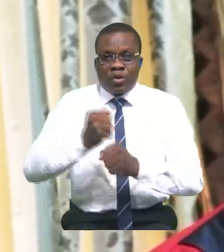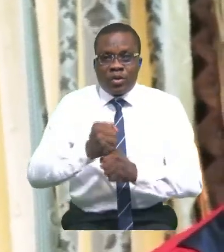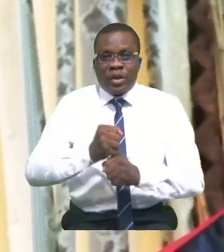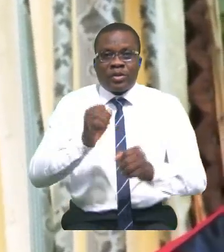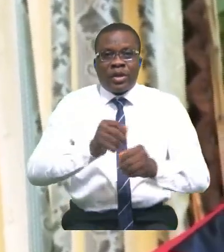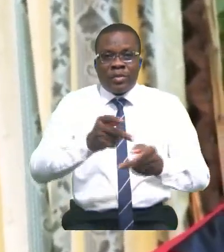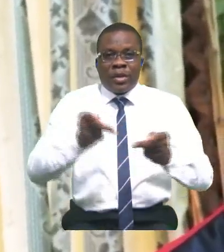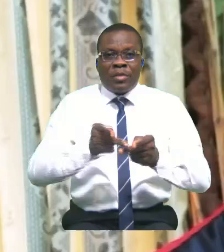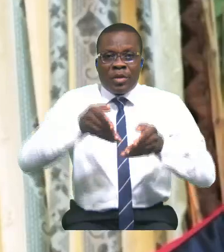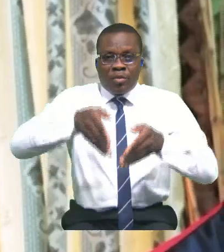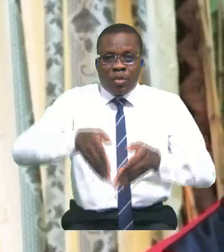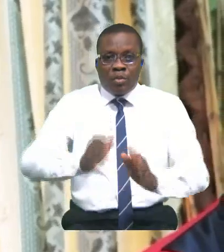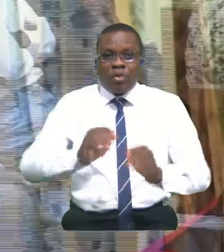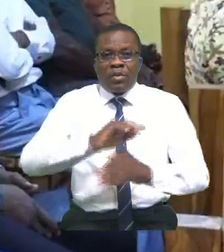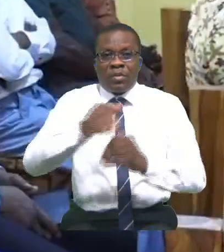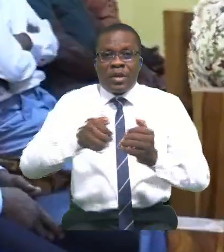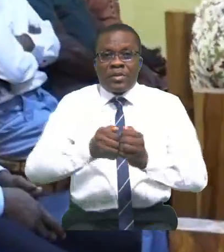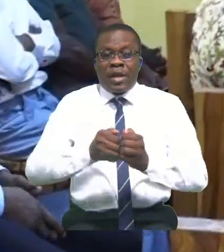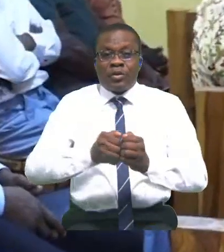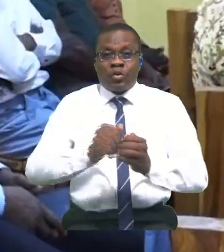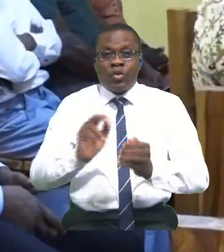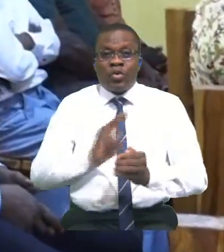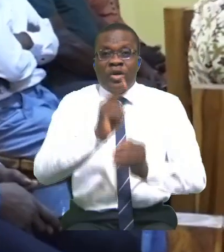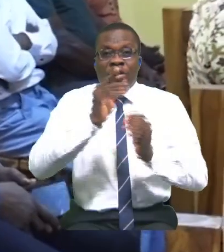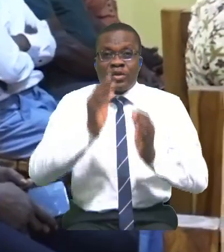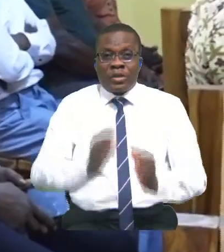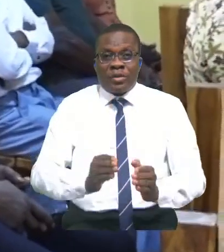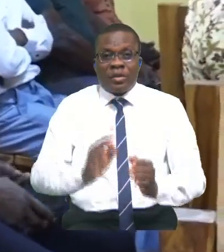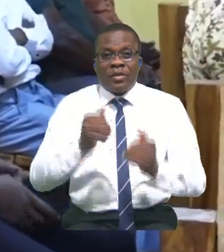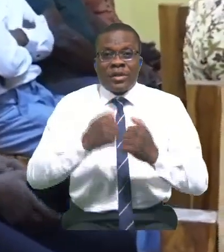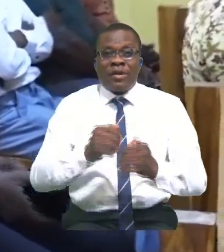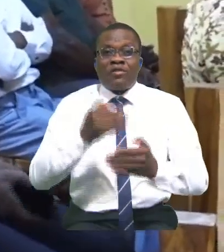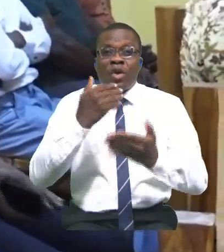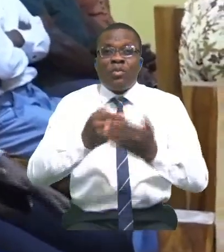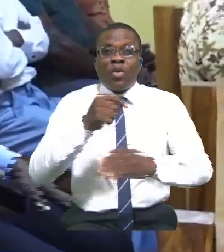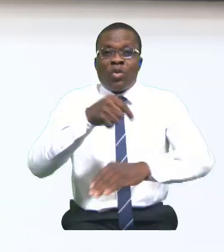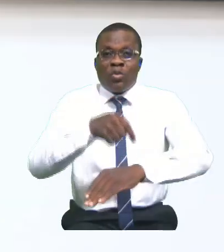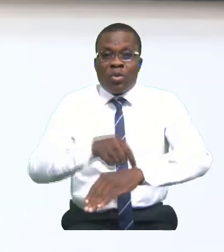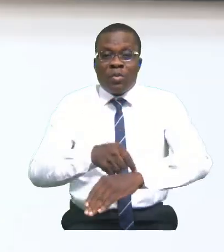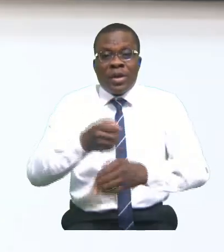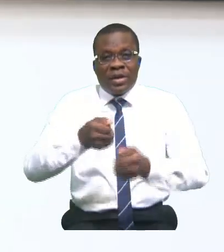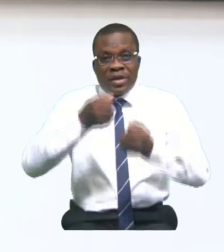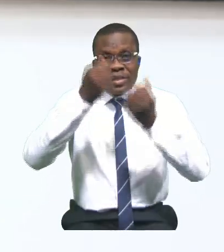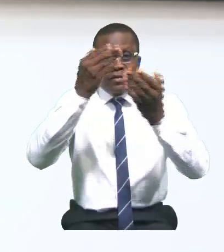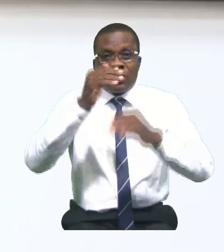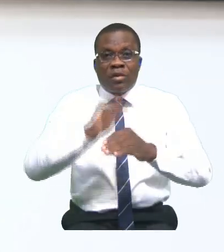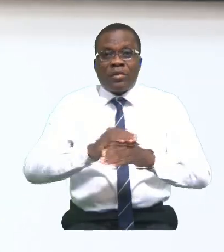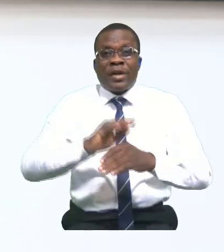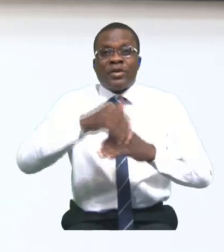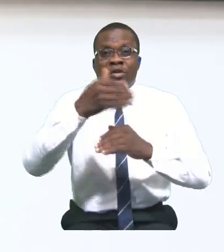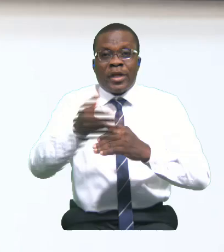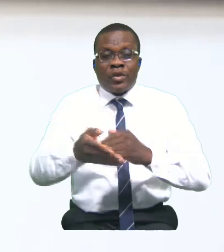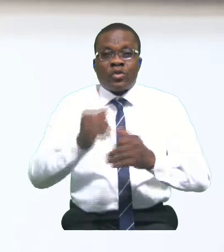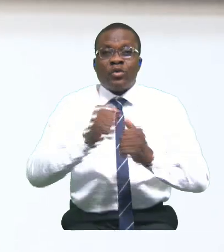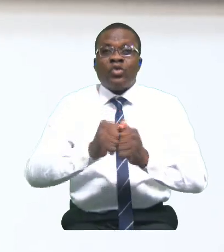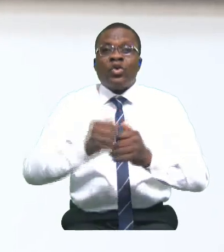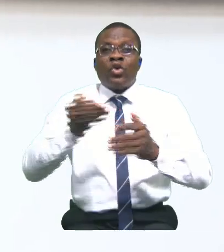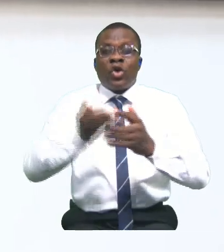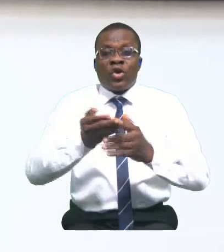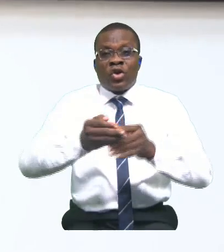pour permettre à tous les justiciables d'avoir en temps réel les informations sur les Sudes réservés à leurs